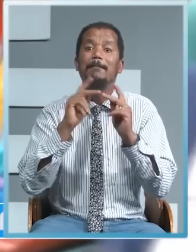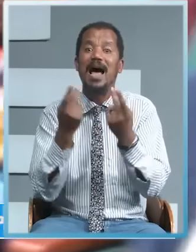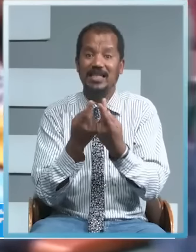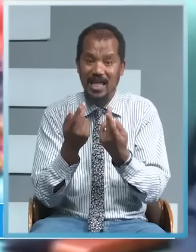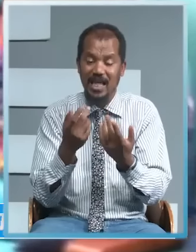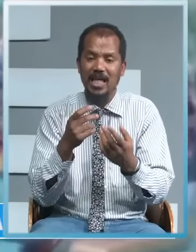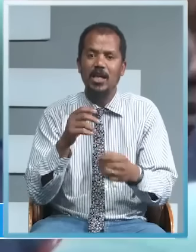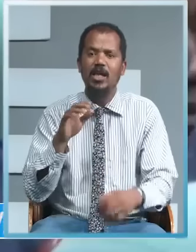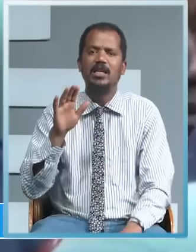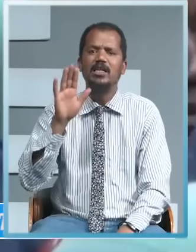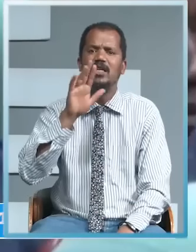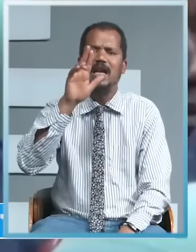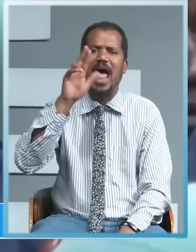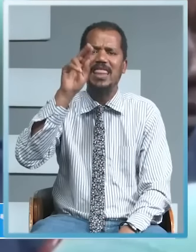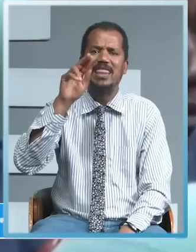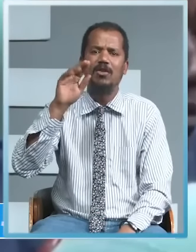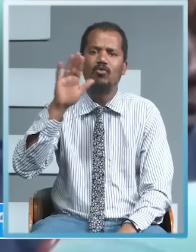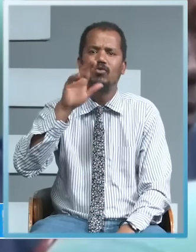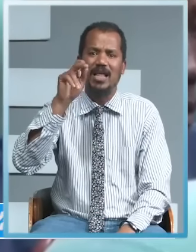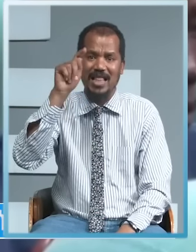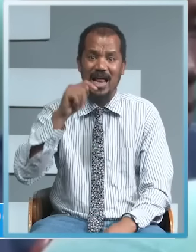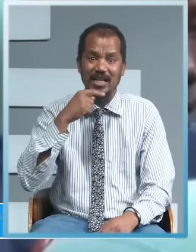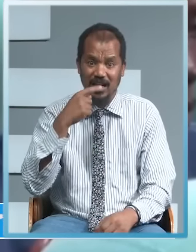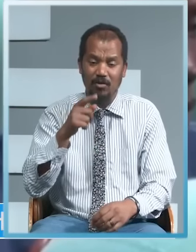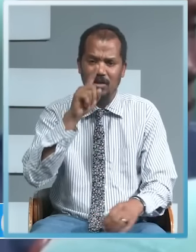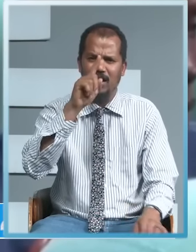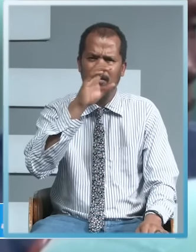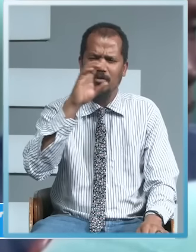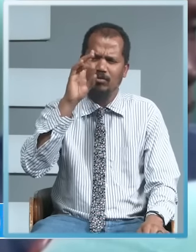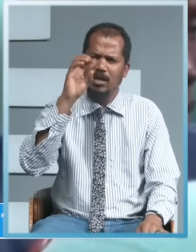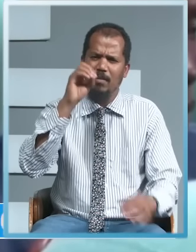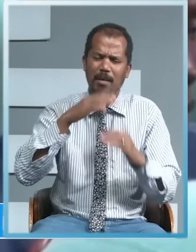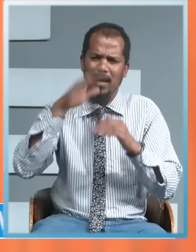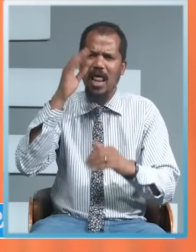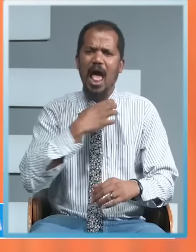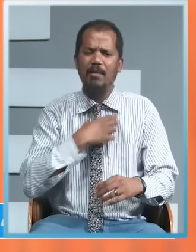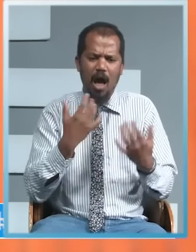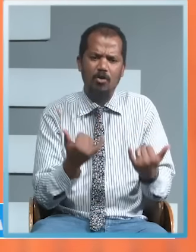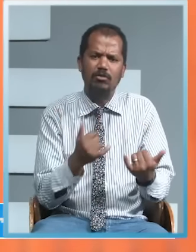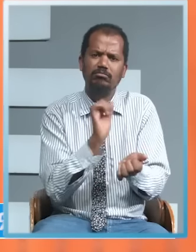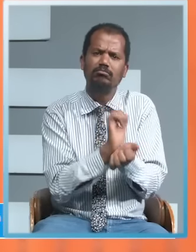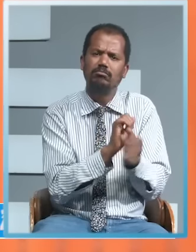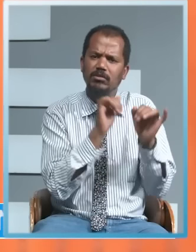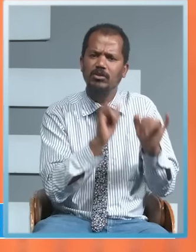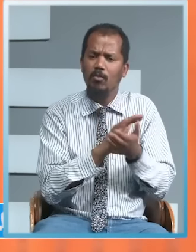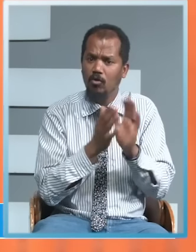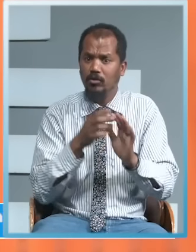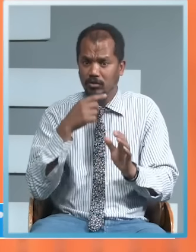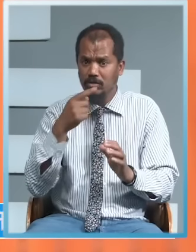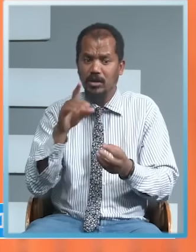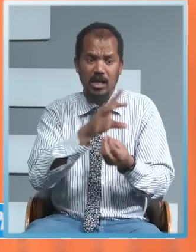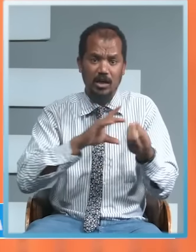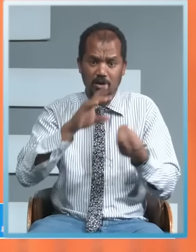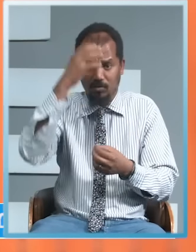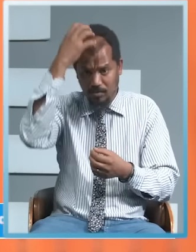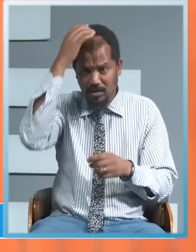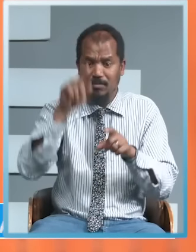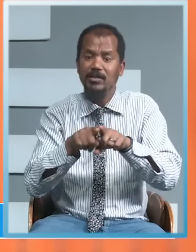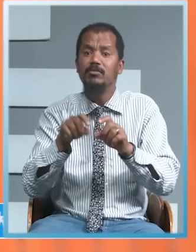ጎህዲን ሊቀመንበር ግራኝ ጉዴታ ለኢሳት እንደገለጹት ግን ከ170 በላይ አባላቱ አሁንም በእስር ላይ መሆናቸውን አስታውቀው የክልሉ